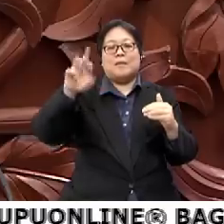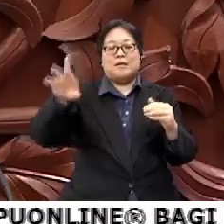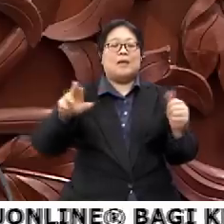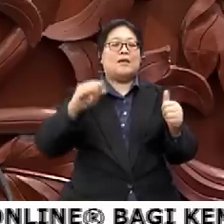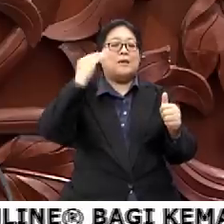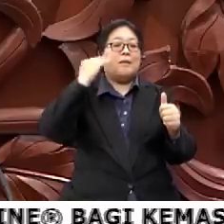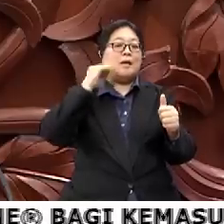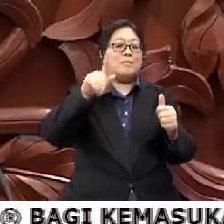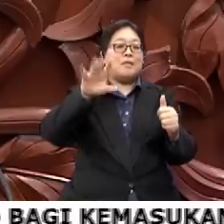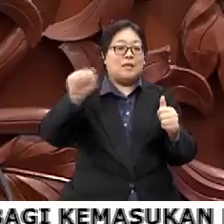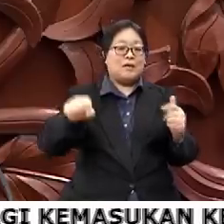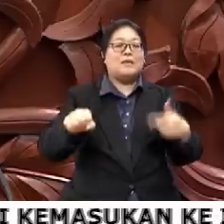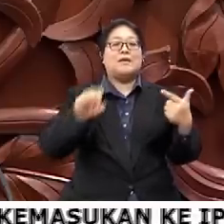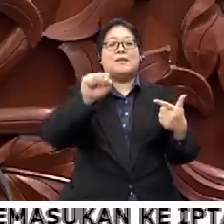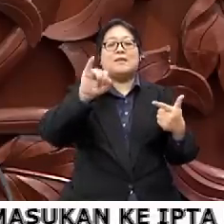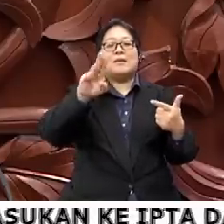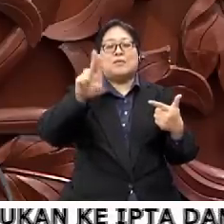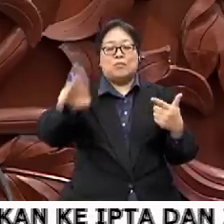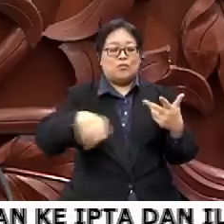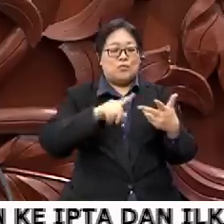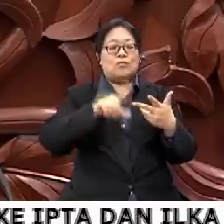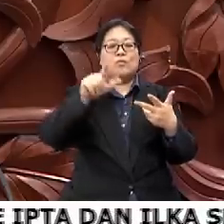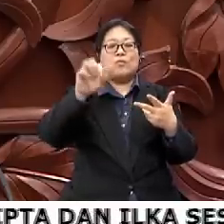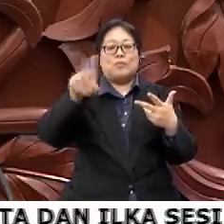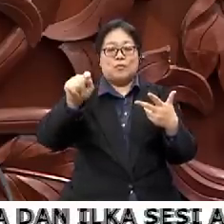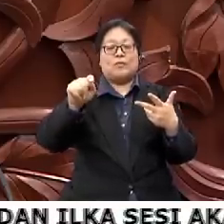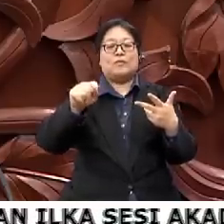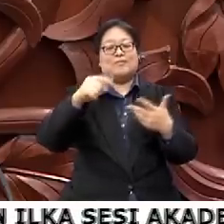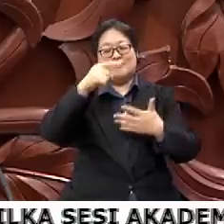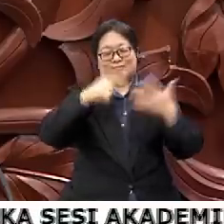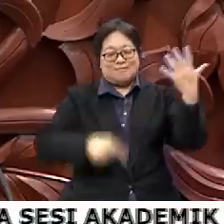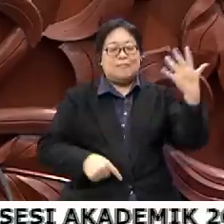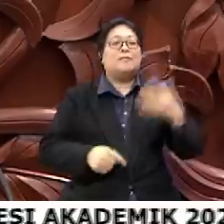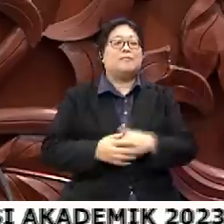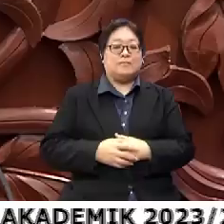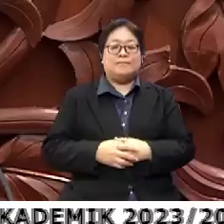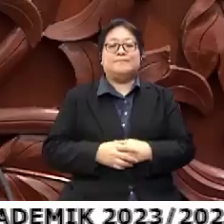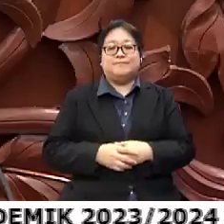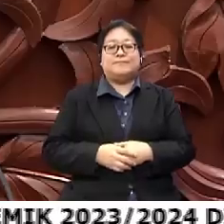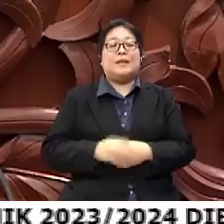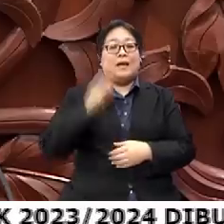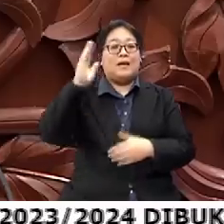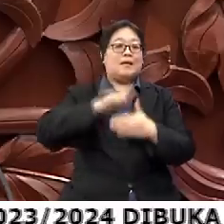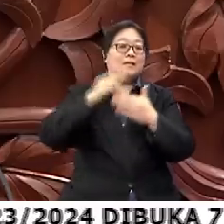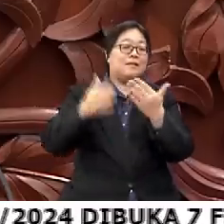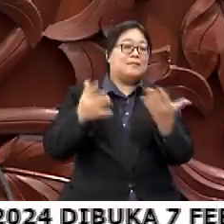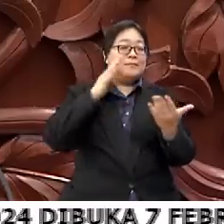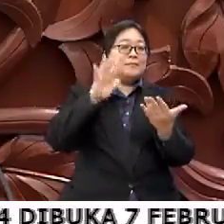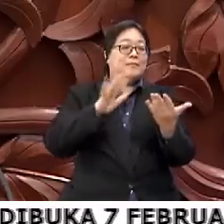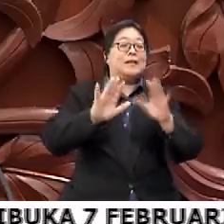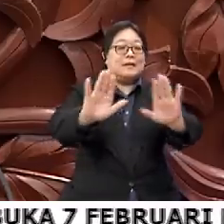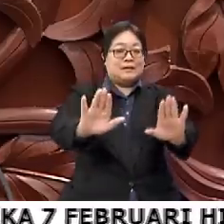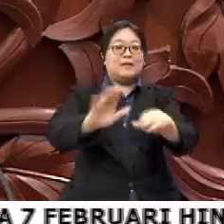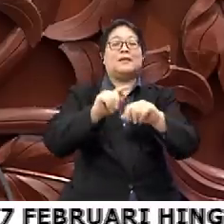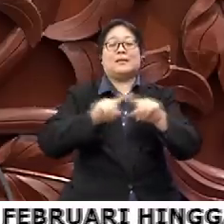Kepala Batas, Sibu, Lumut. Saya jangkakan ini akan berakhir pada jam. Namun